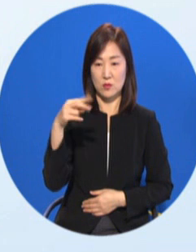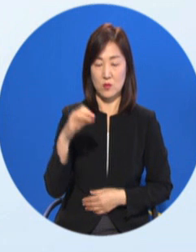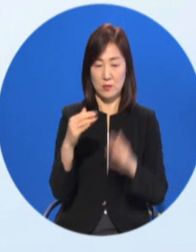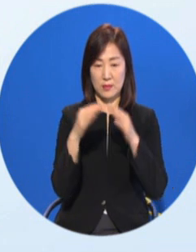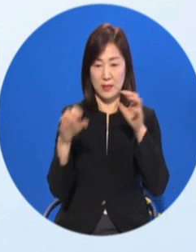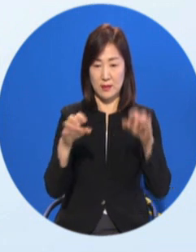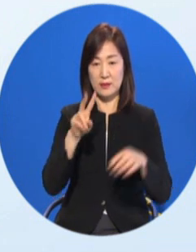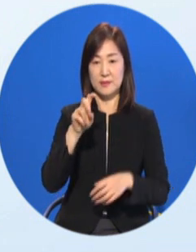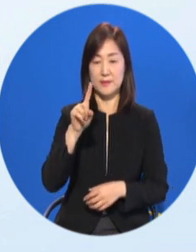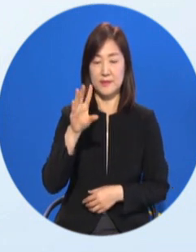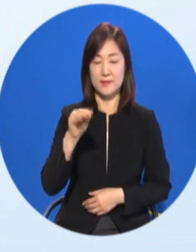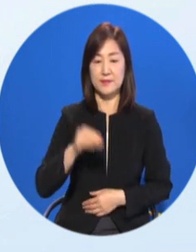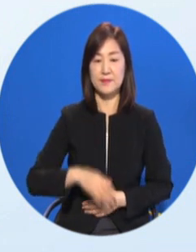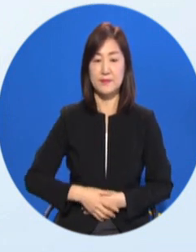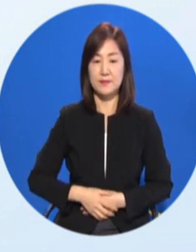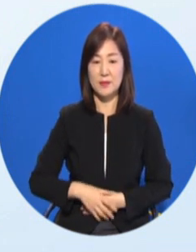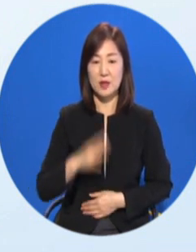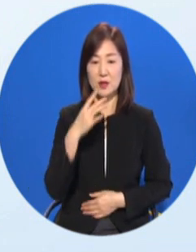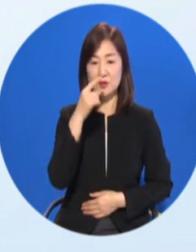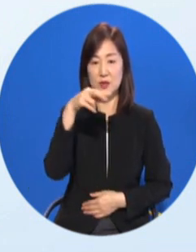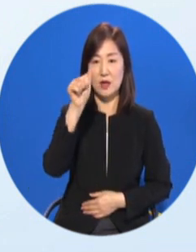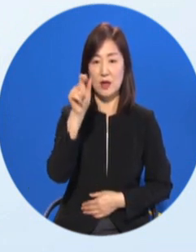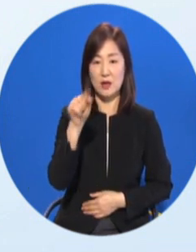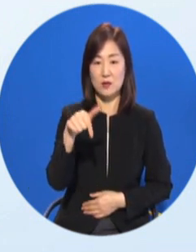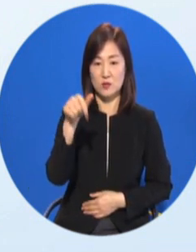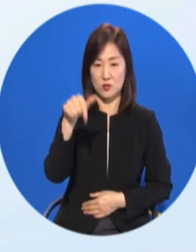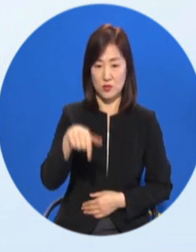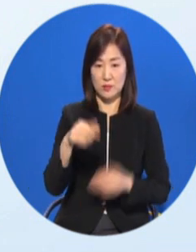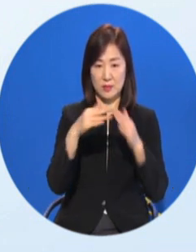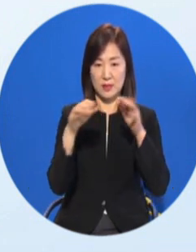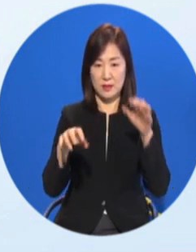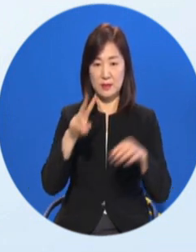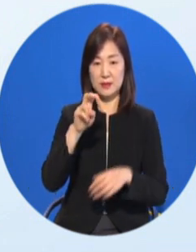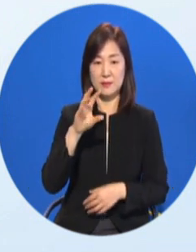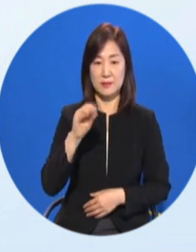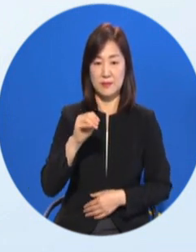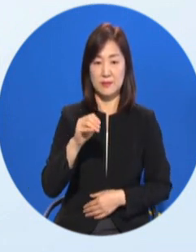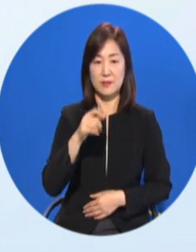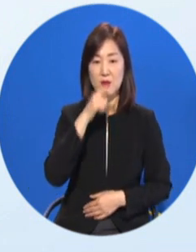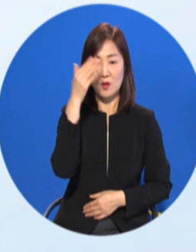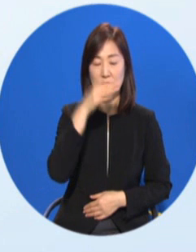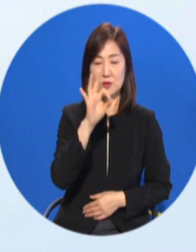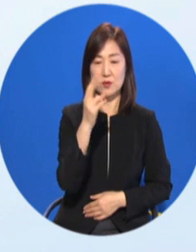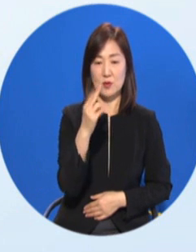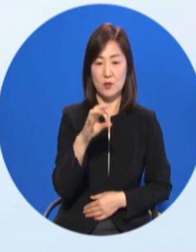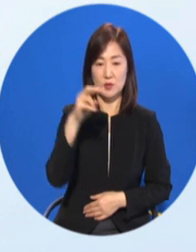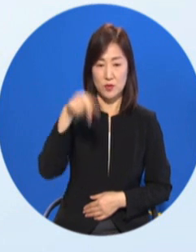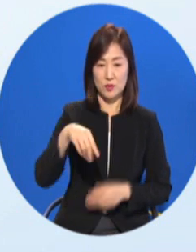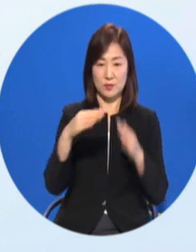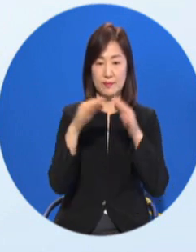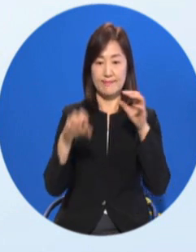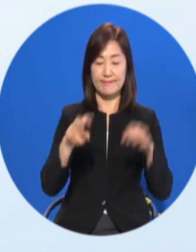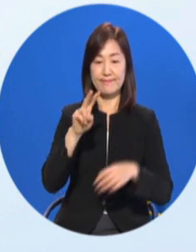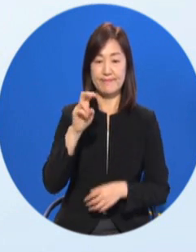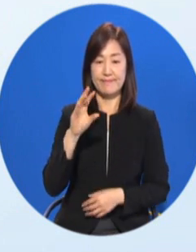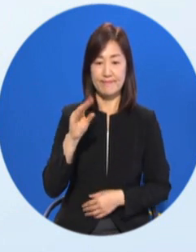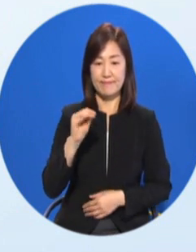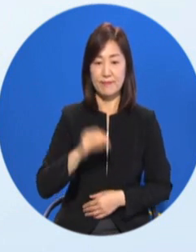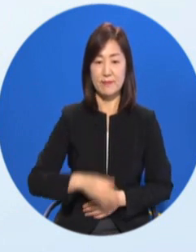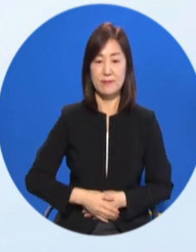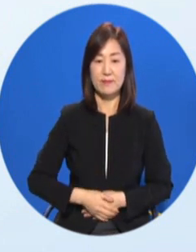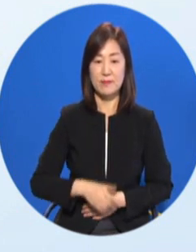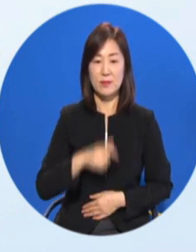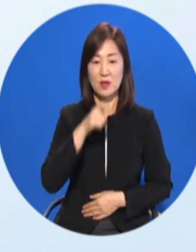주민 210,000원 순천시 서면 학부 마을주민 200,000원 여수시 둔덕동 용수 말 주민 20만원